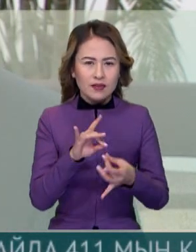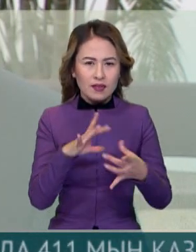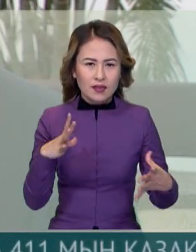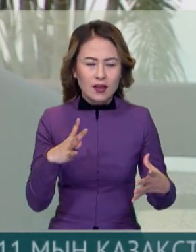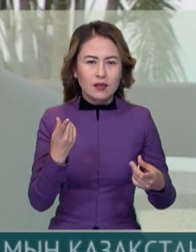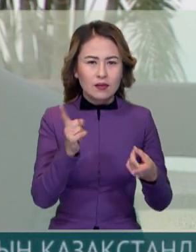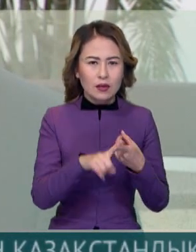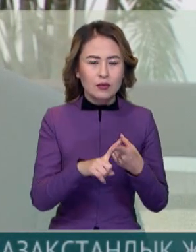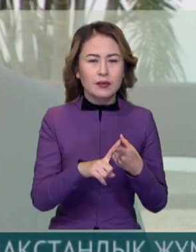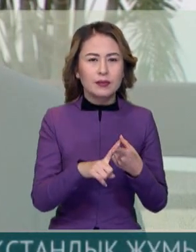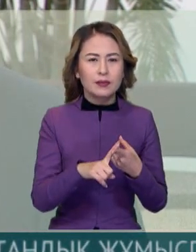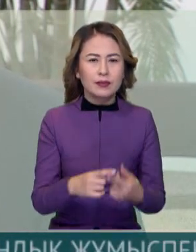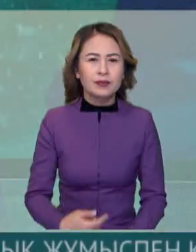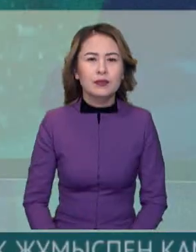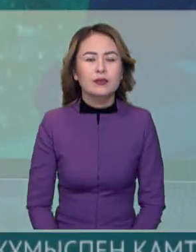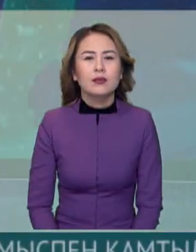тәуелсіздігіміздің ажырамас бір бөлігі.